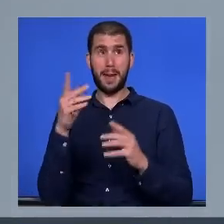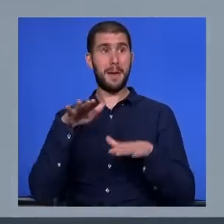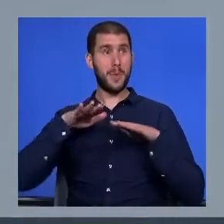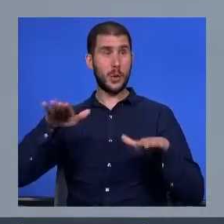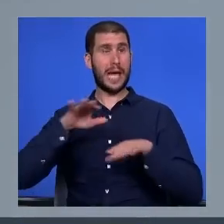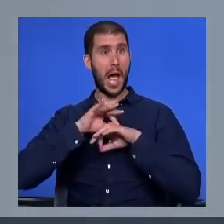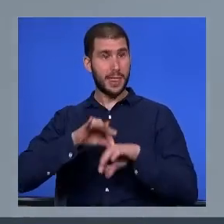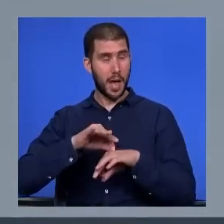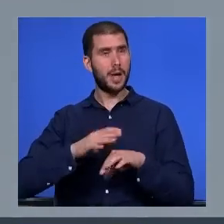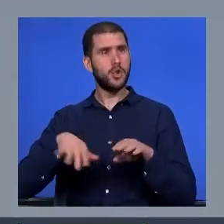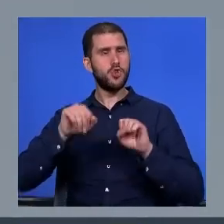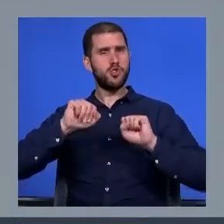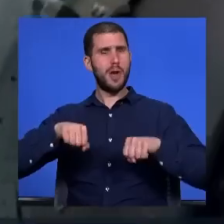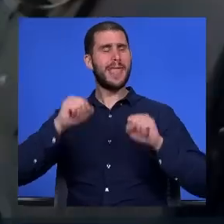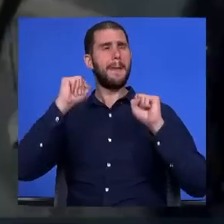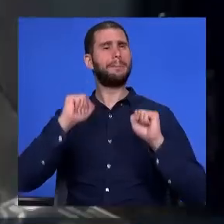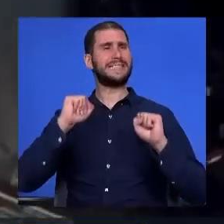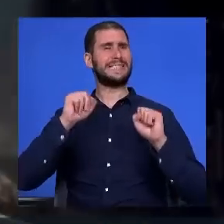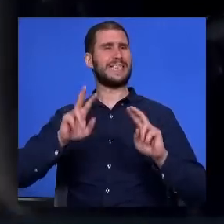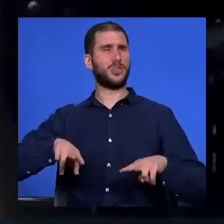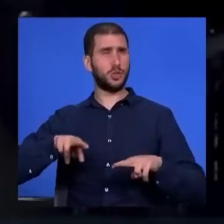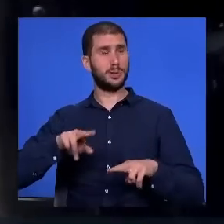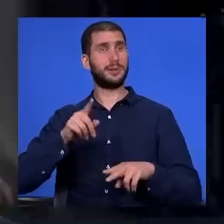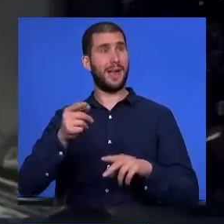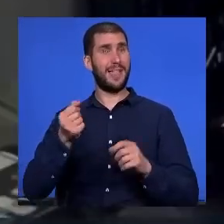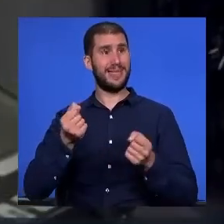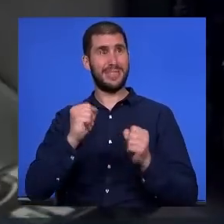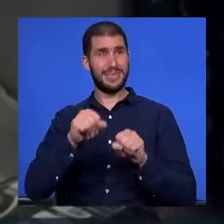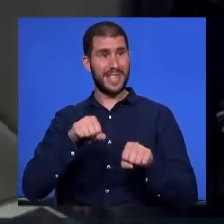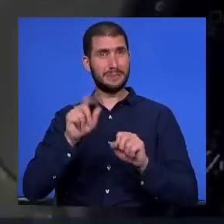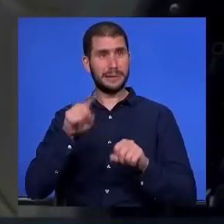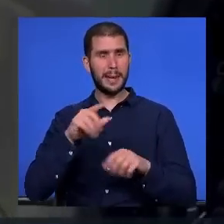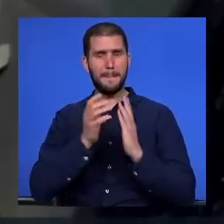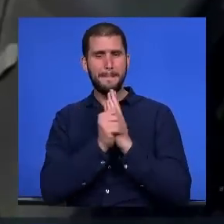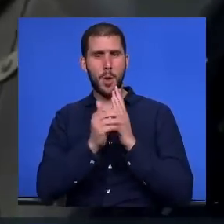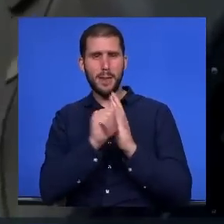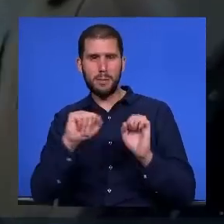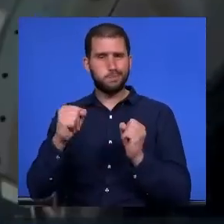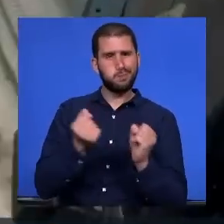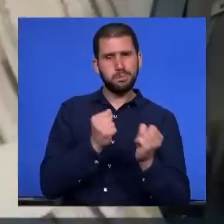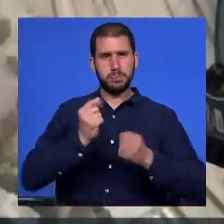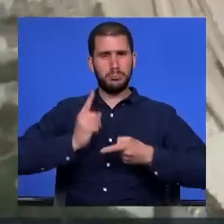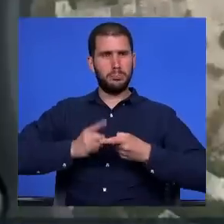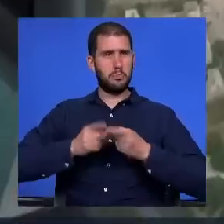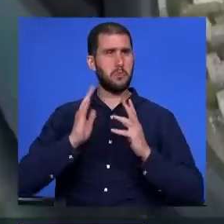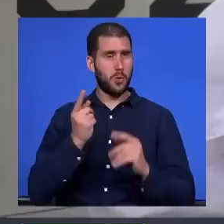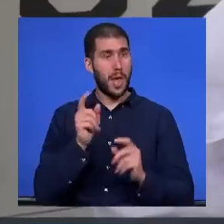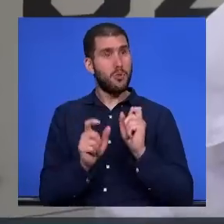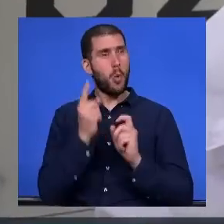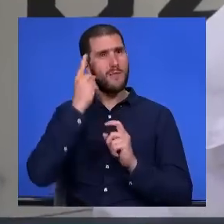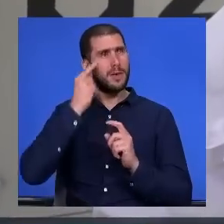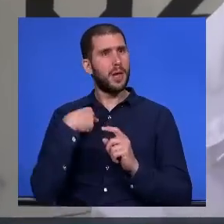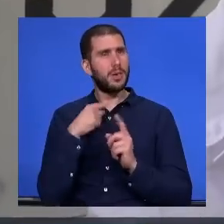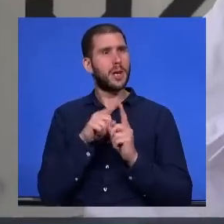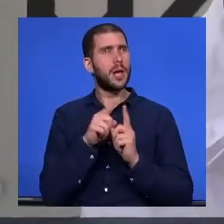ההדרכה מערכות השליטה בסיסיות, כך שעל הטייסים להיות המיומנים והמדויקים ביותר. אנשים בטוחים שאנחנו נוסעים